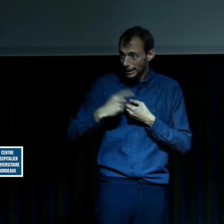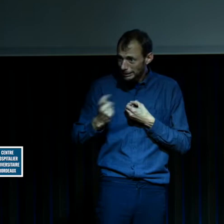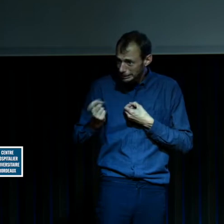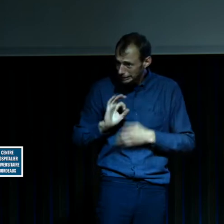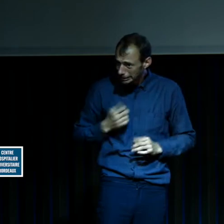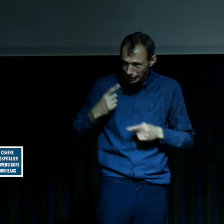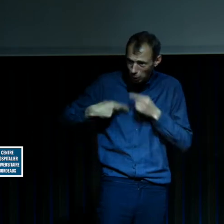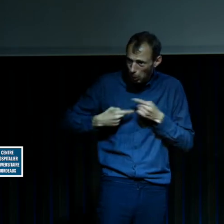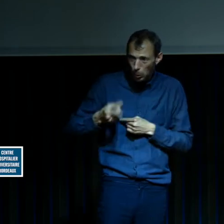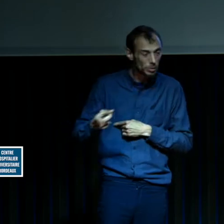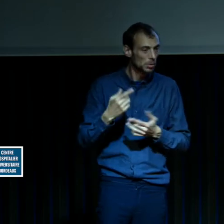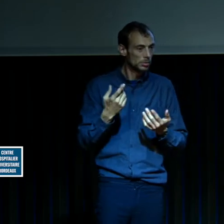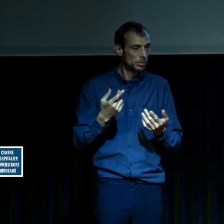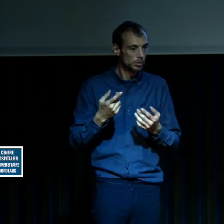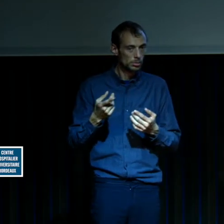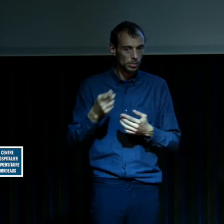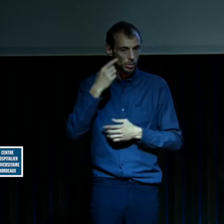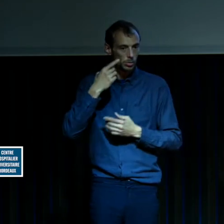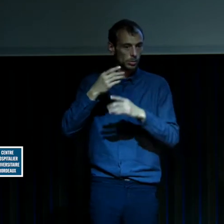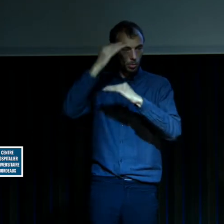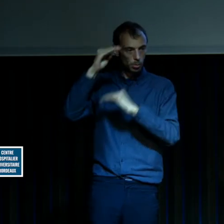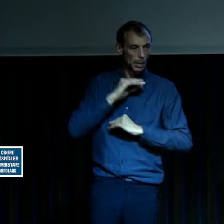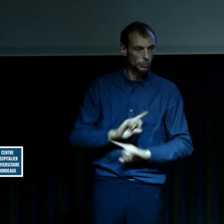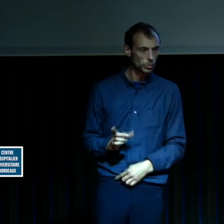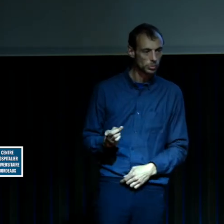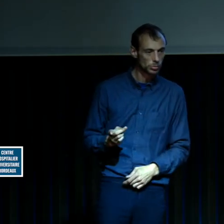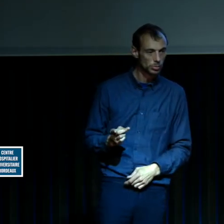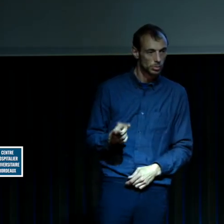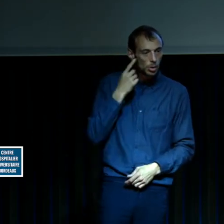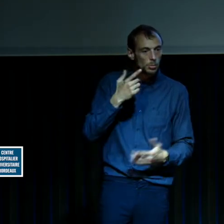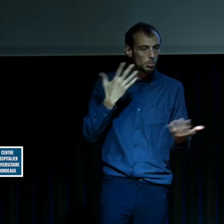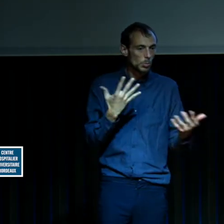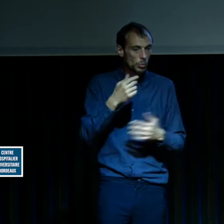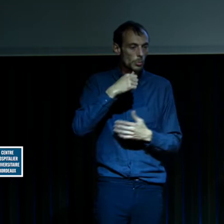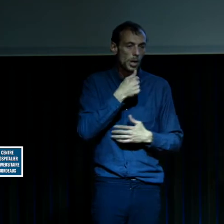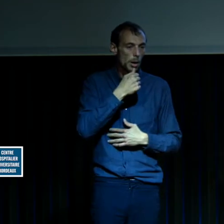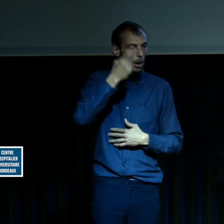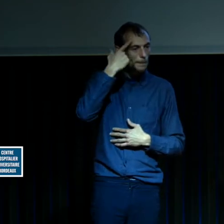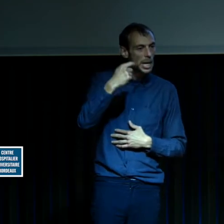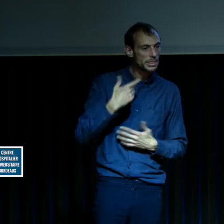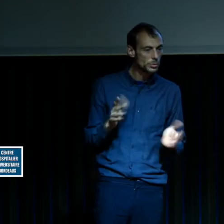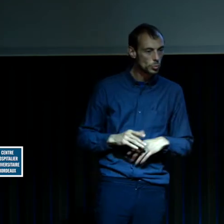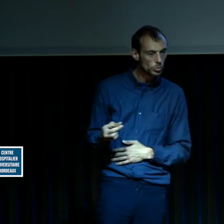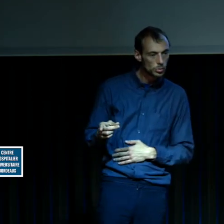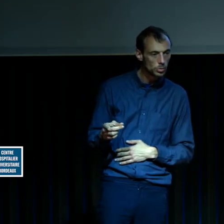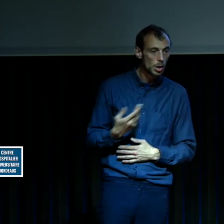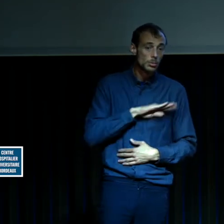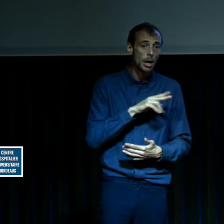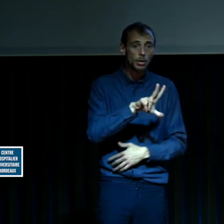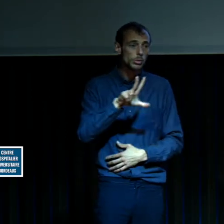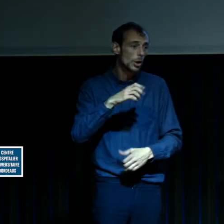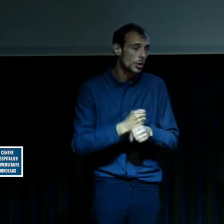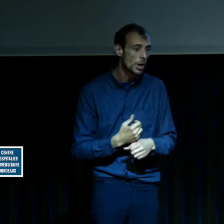Ils ont mis ça sur le compte d'une migraine avec aura parce que j'avais 33 ans, parce que j'avais eu un